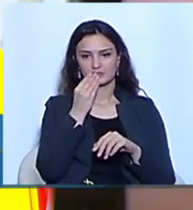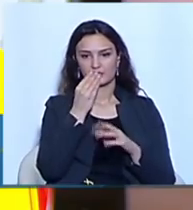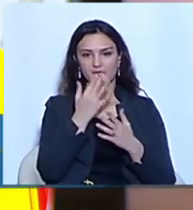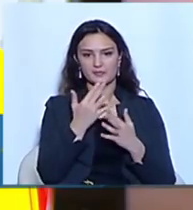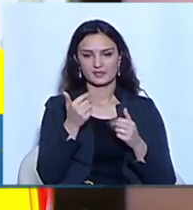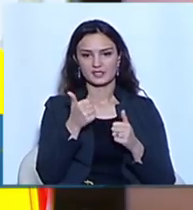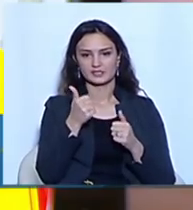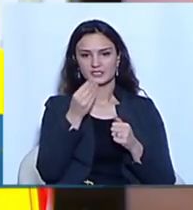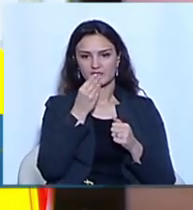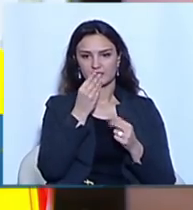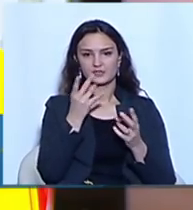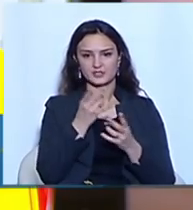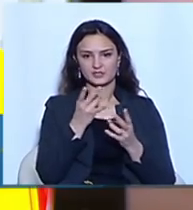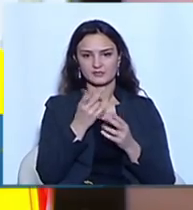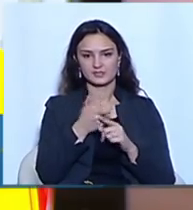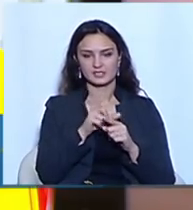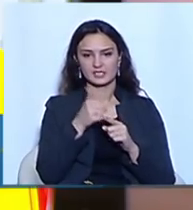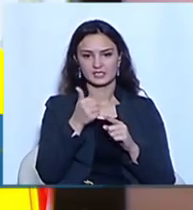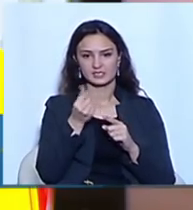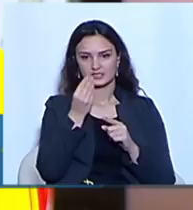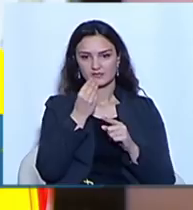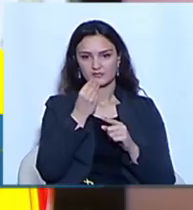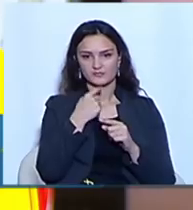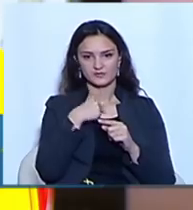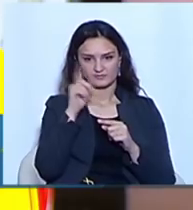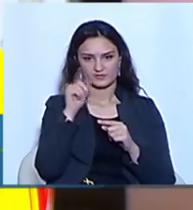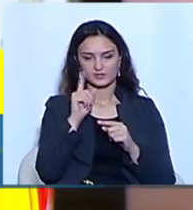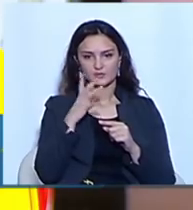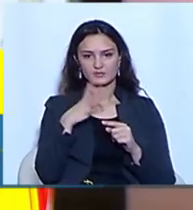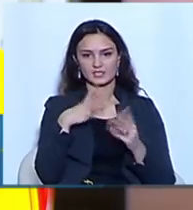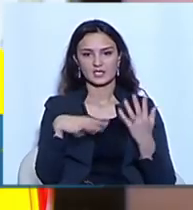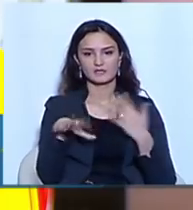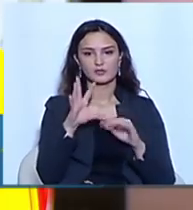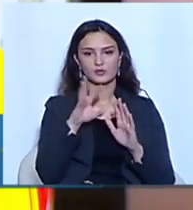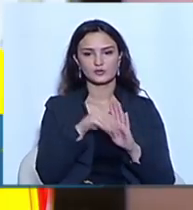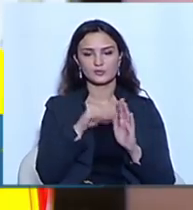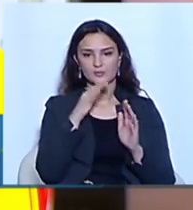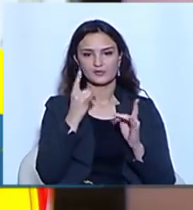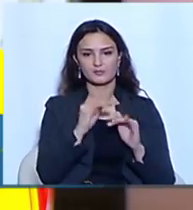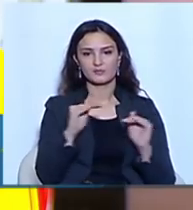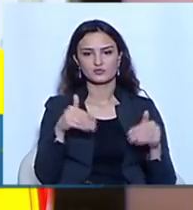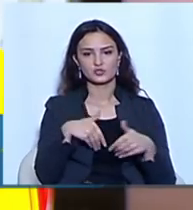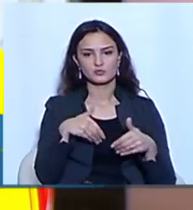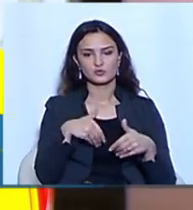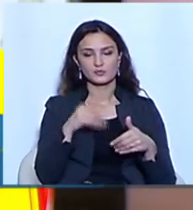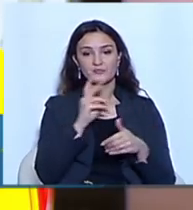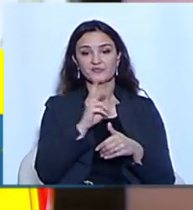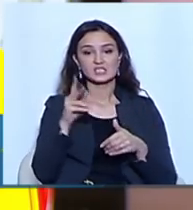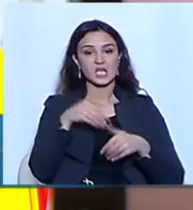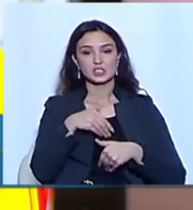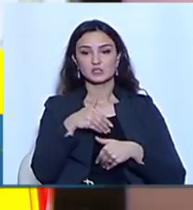და კარგი საკვები. კარგი საკვები. ჩვენ ვიცით, რომ საქართველოში ბევრი ბავშვი შიმშილობს და ვინც